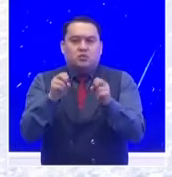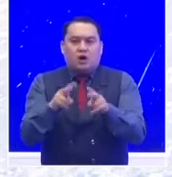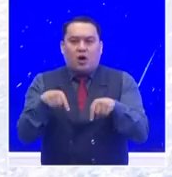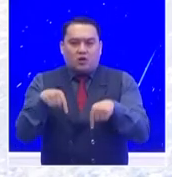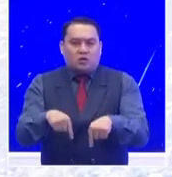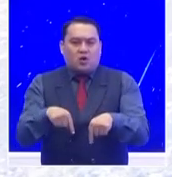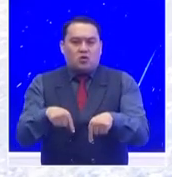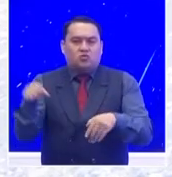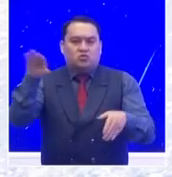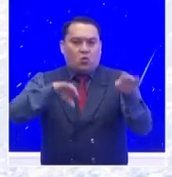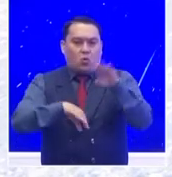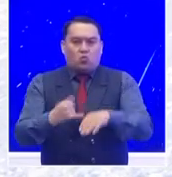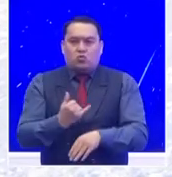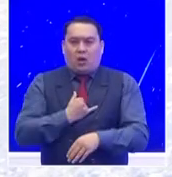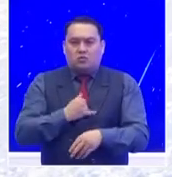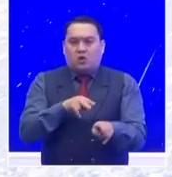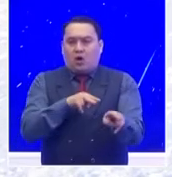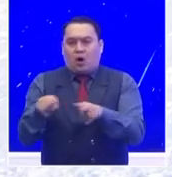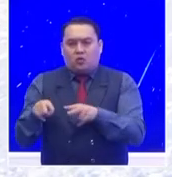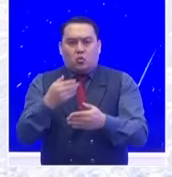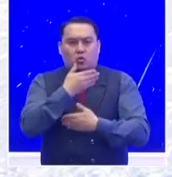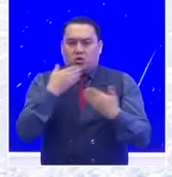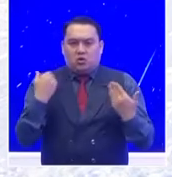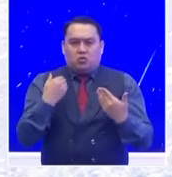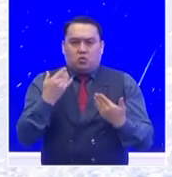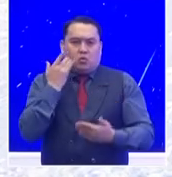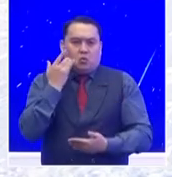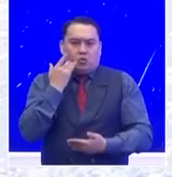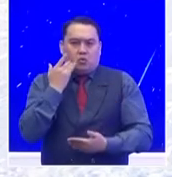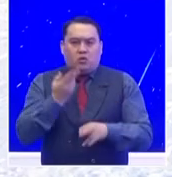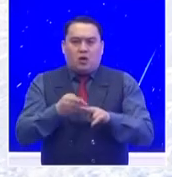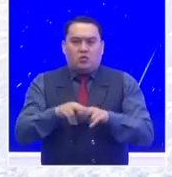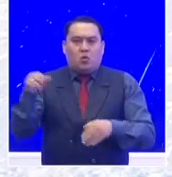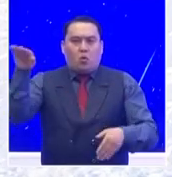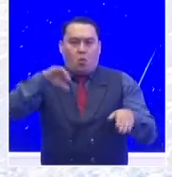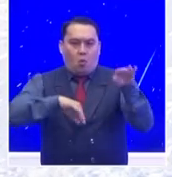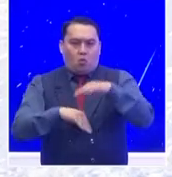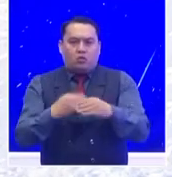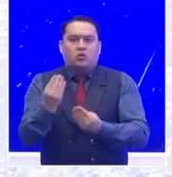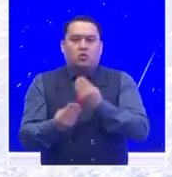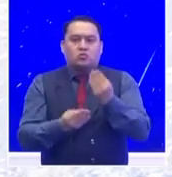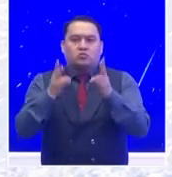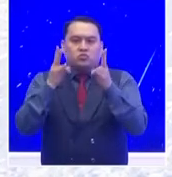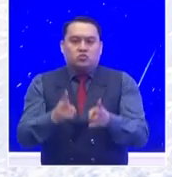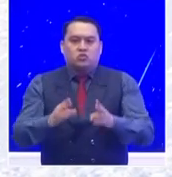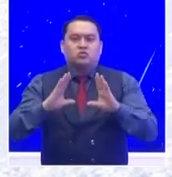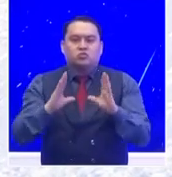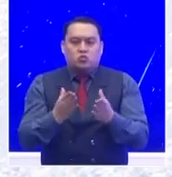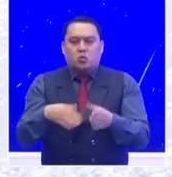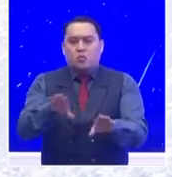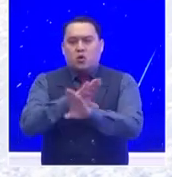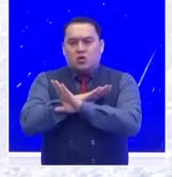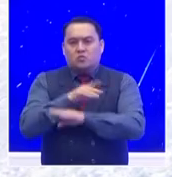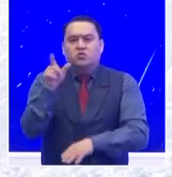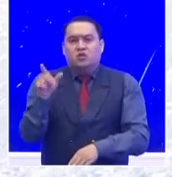здесь на лыжной базе у нас здесь вот как есть, так есть. Но на этой горке, где вот случилась трагедия, погиб